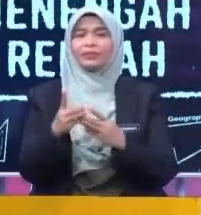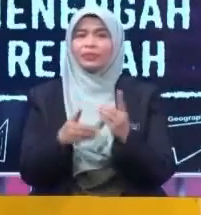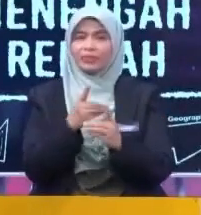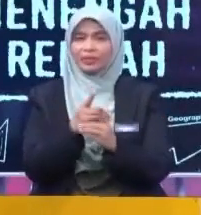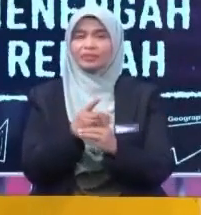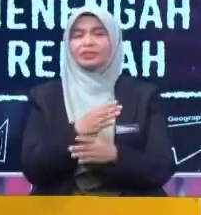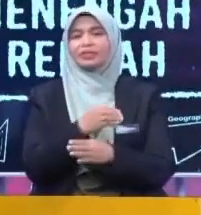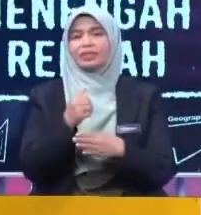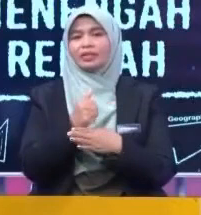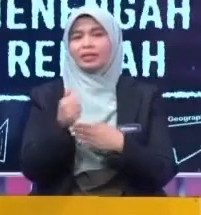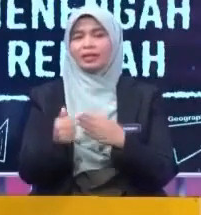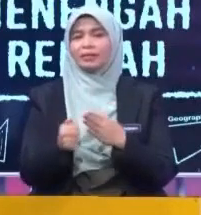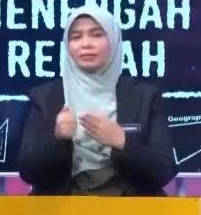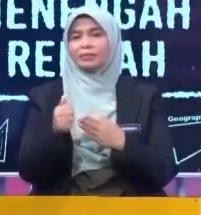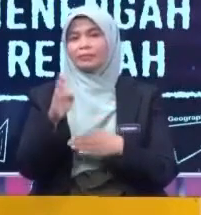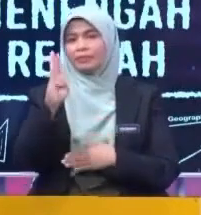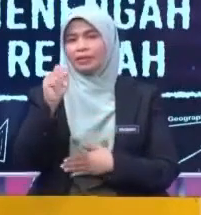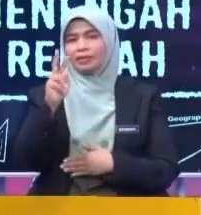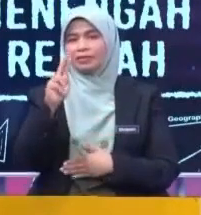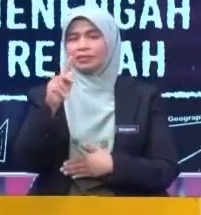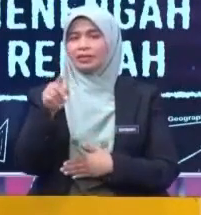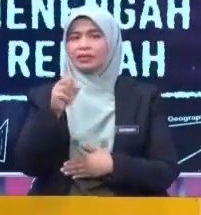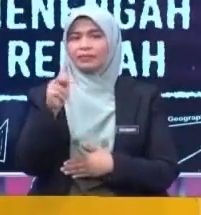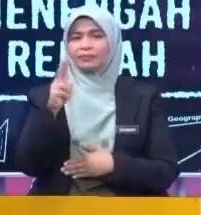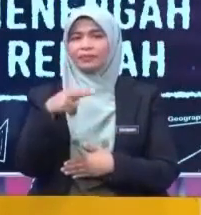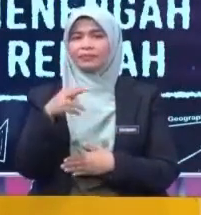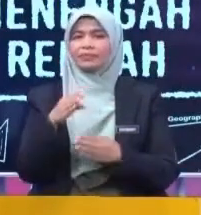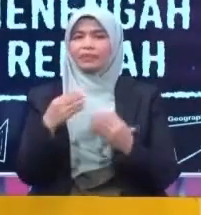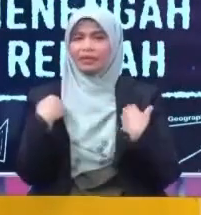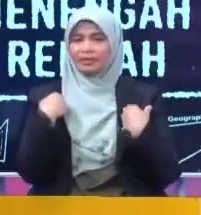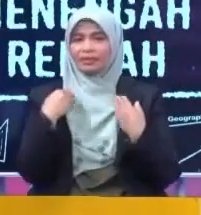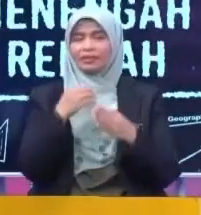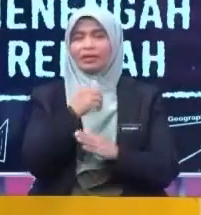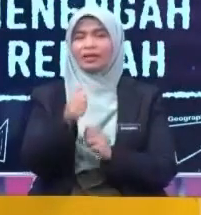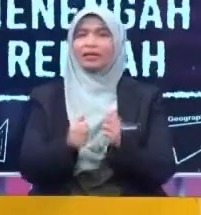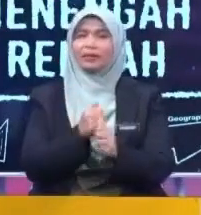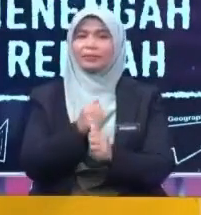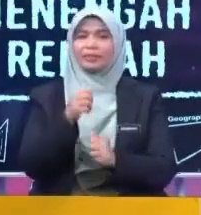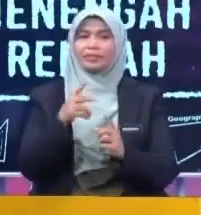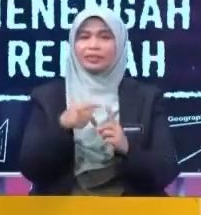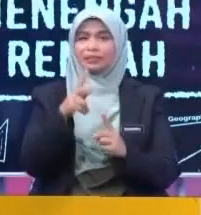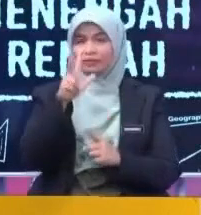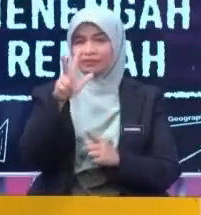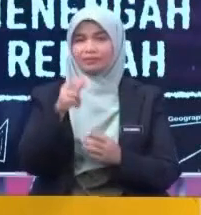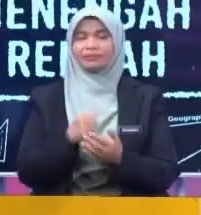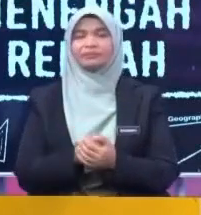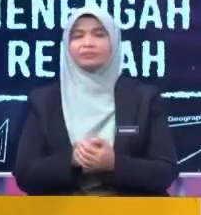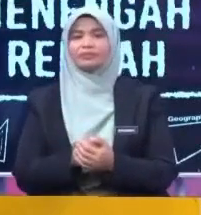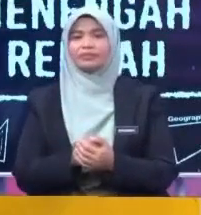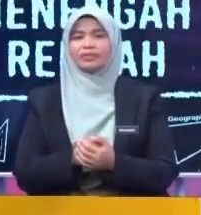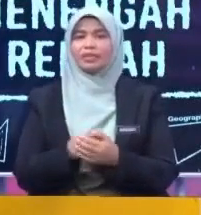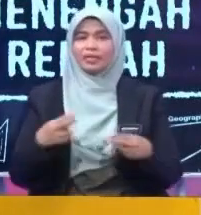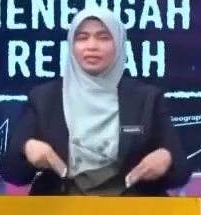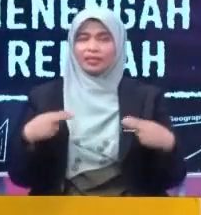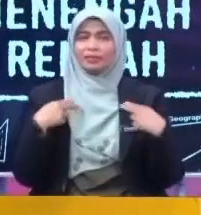Aiman dah ingatlah. Okay, seterusnya, yeah, ada satu lagi alam yang ketiga, iaitu alam akhirat. Jadi kehidupan di alam akhirat ni